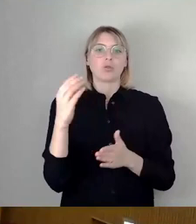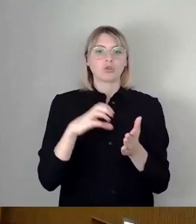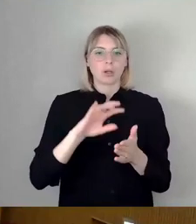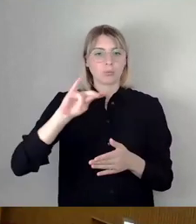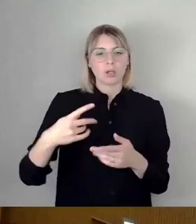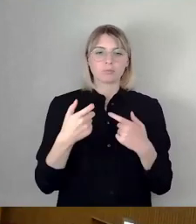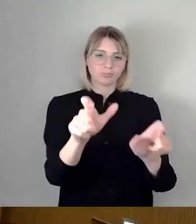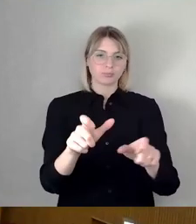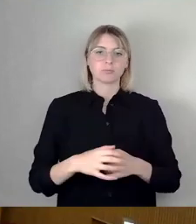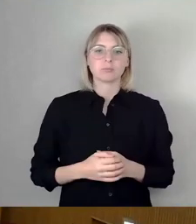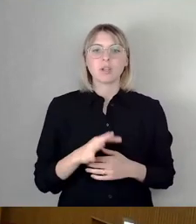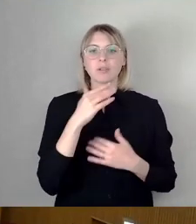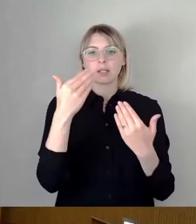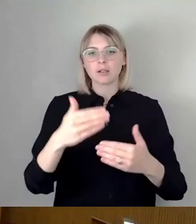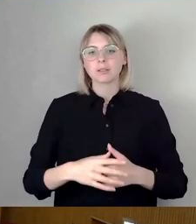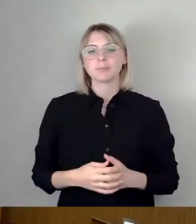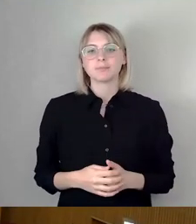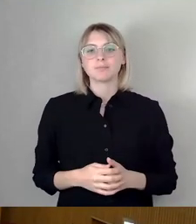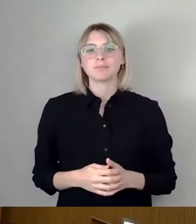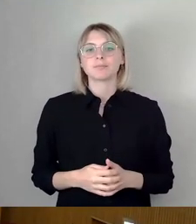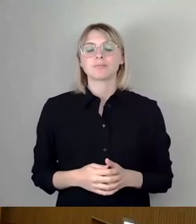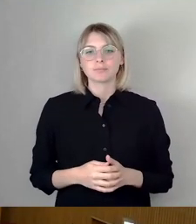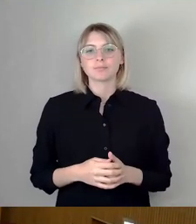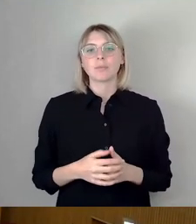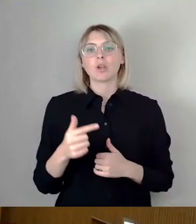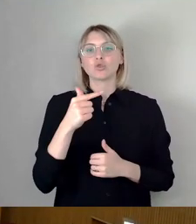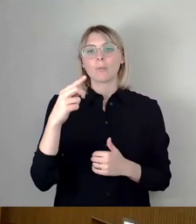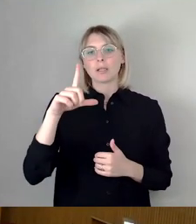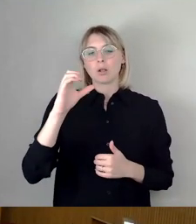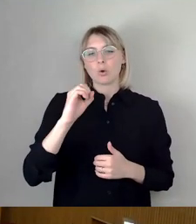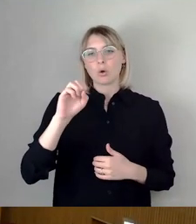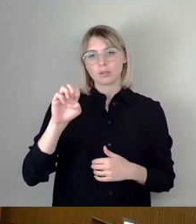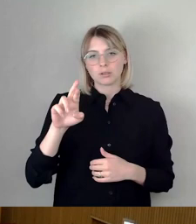So, dann nächster Redner, Thomas Löser, bitte.